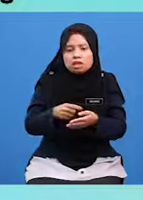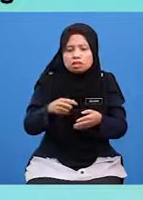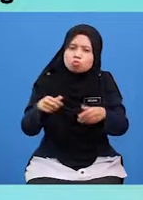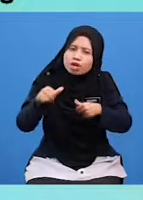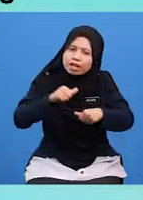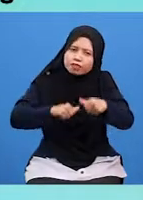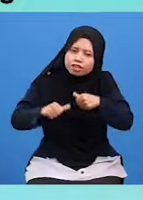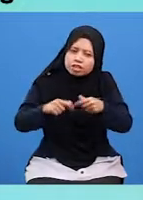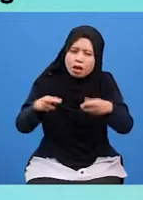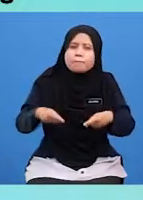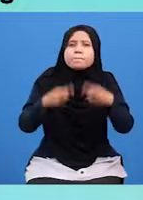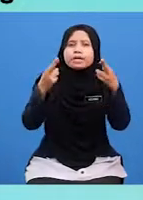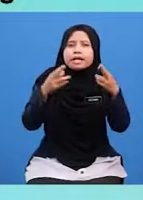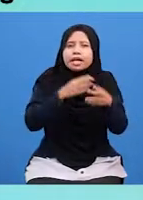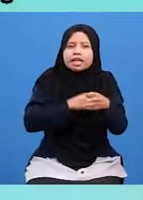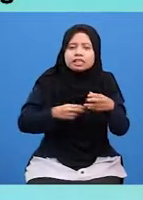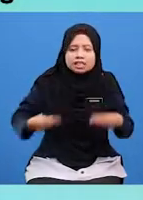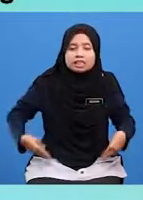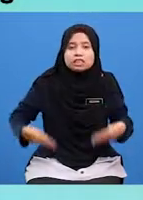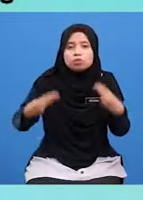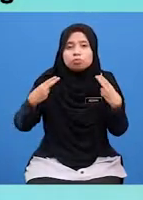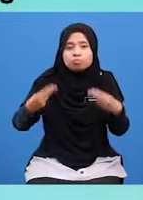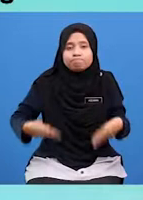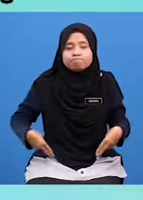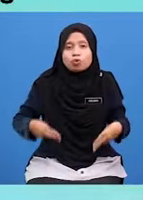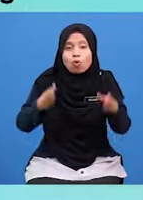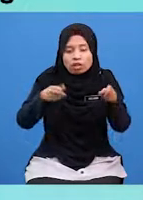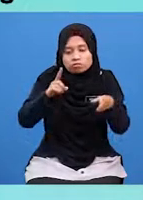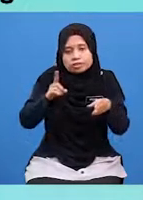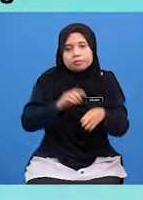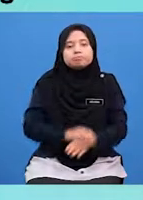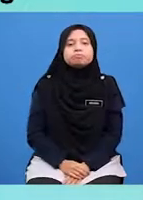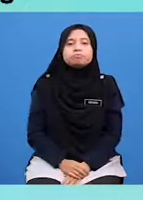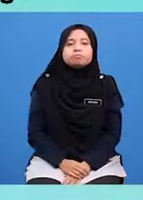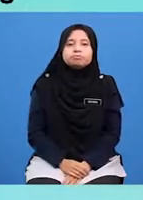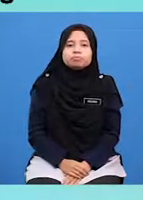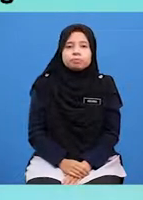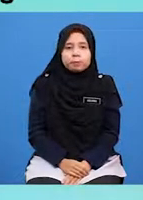ritual, perayaan dan kehidupan sosial masyarakat India yang unik.